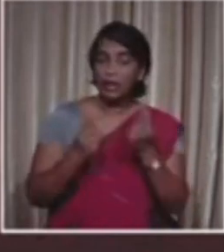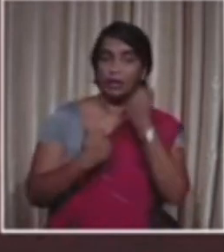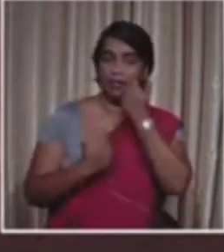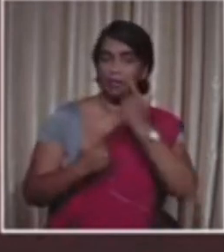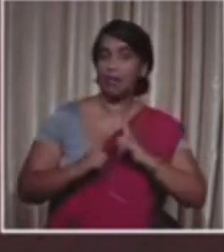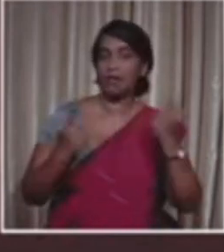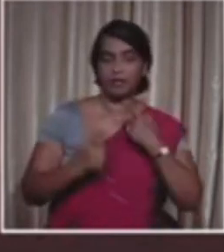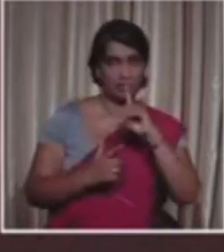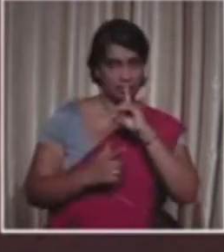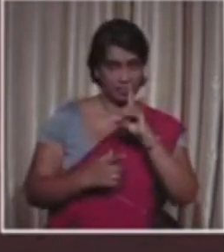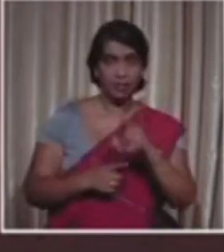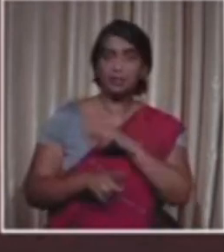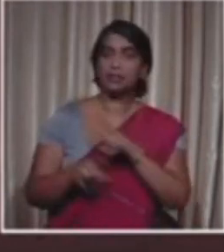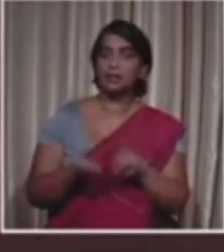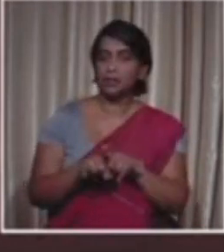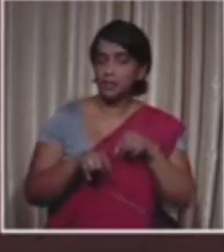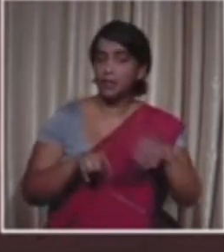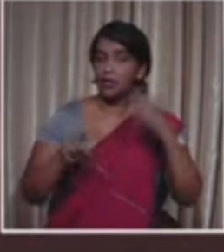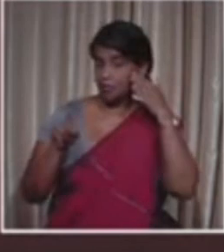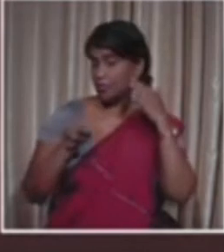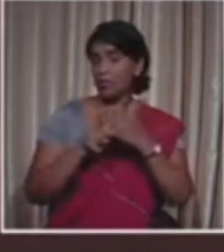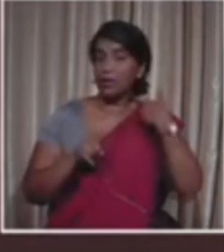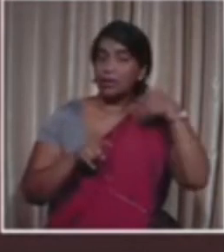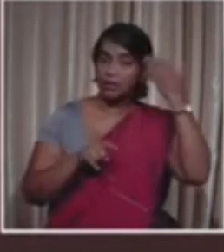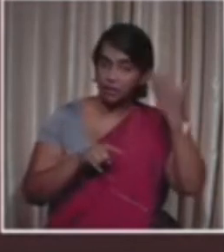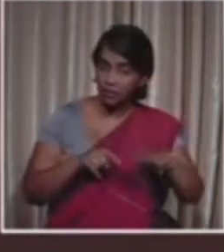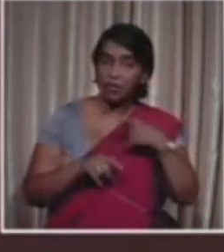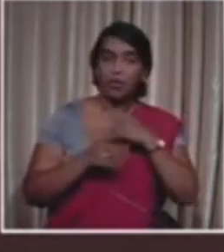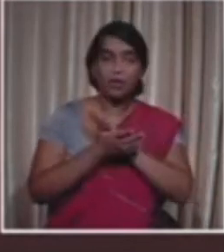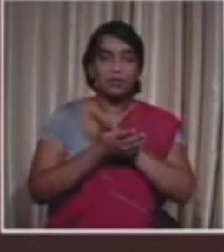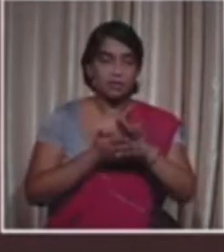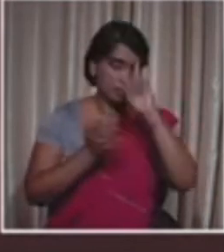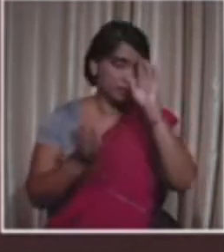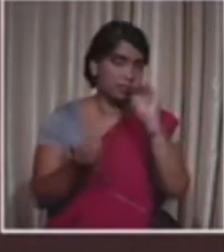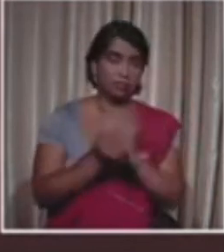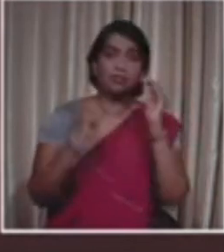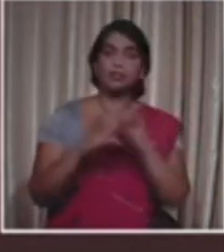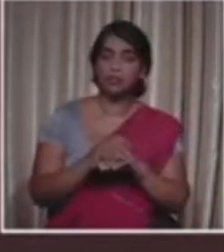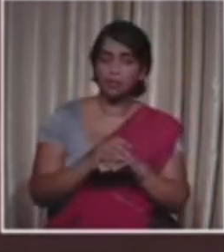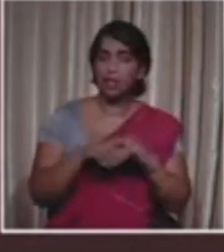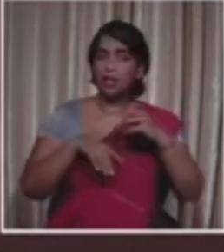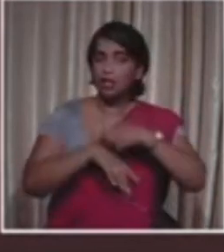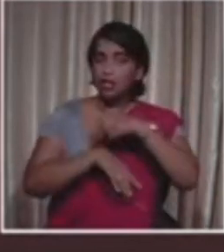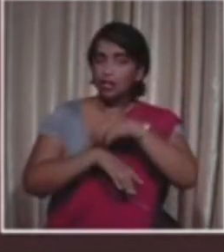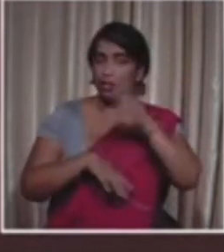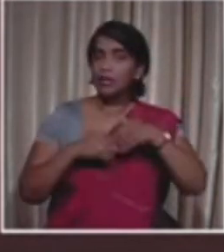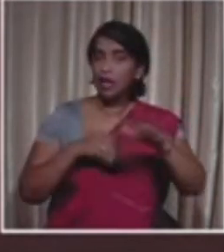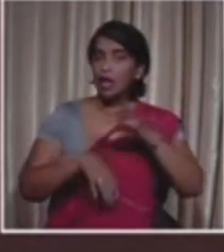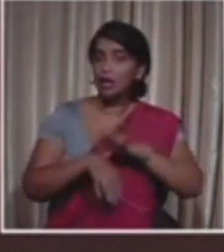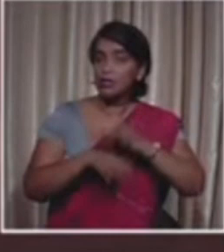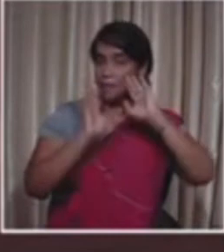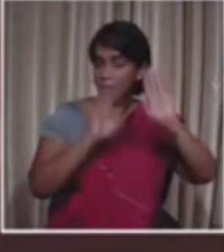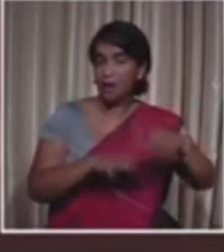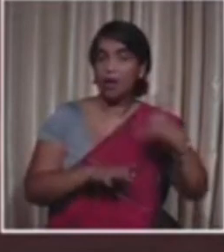ප්‍රාර්ථනා කරනවා ඒ වගේම මේ සිද්ධියෙන් නීතිය හා සාමය ආරක්ෂා කරන්න ගිහින් තුවාල වෙලා මේ වෙන විට රෝහල් ගත වී